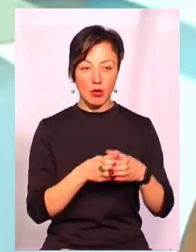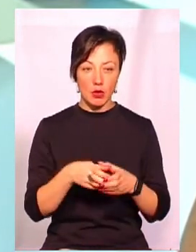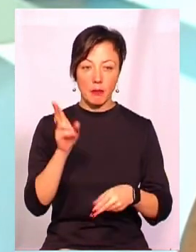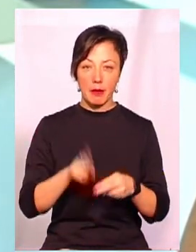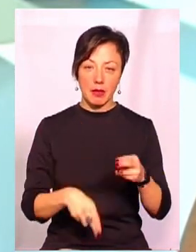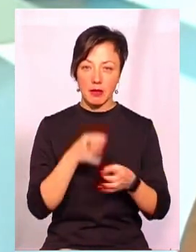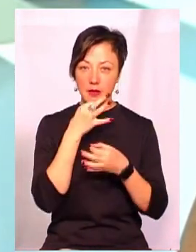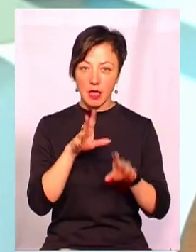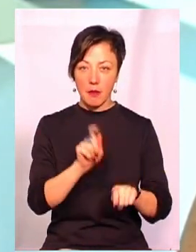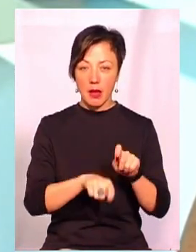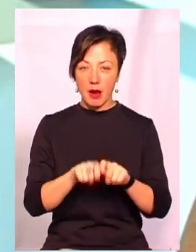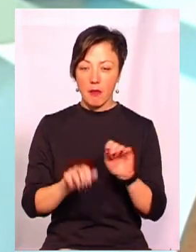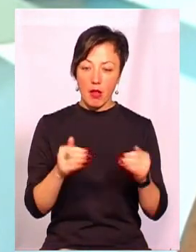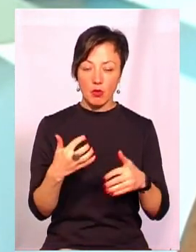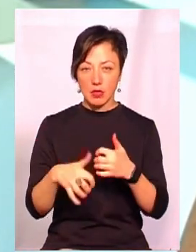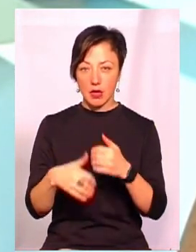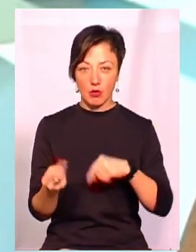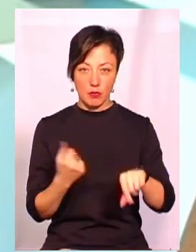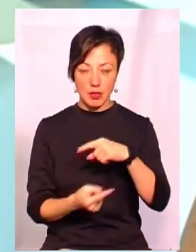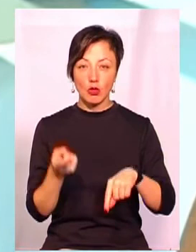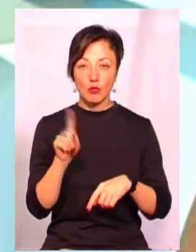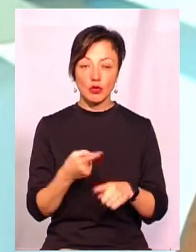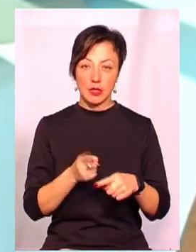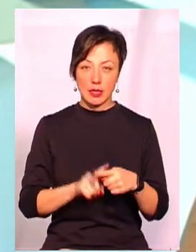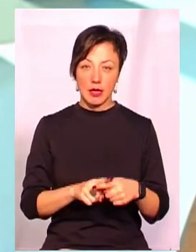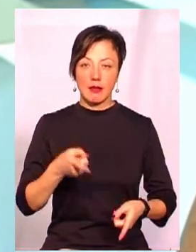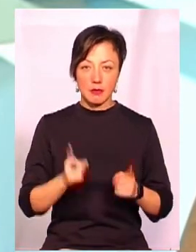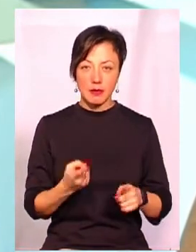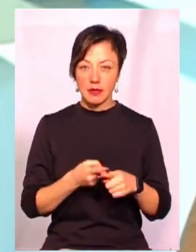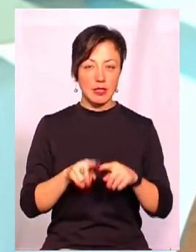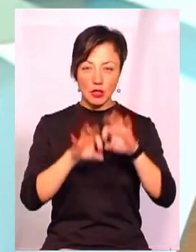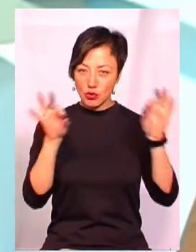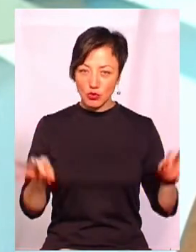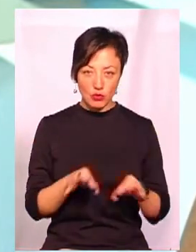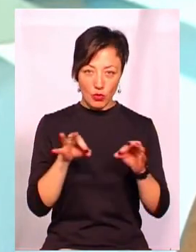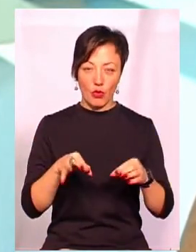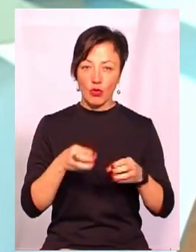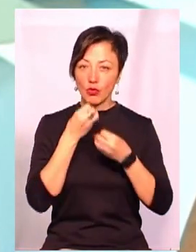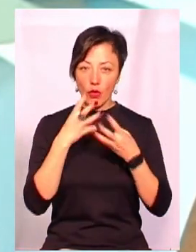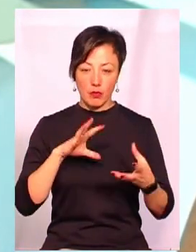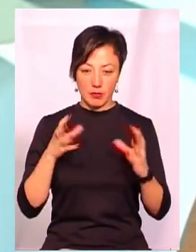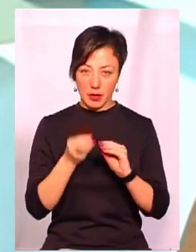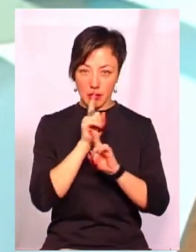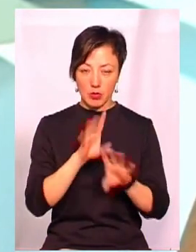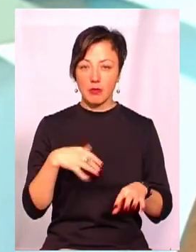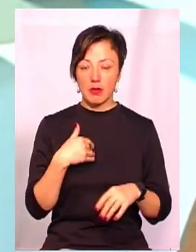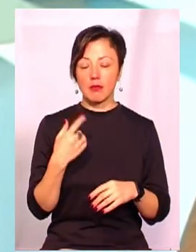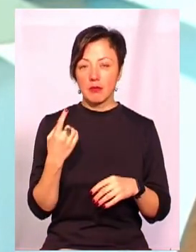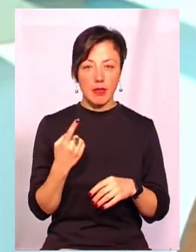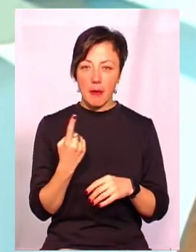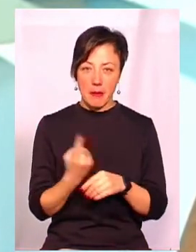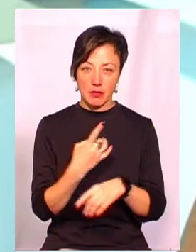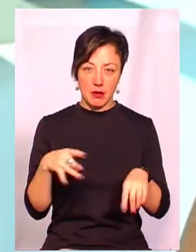припинити всякі перевірки малого і середнього бізнесу. Тому що це насправді це ні до чого доброго не приведе. Ми вже не перший раз в